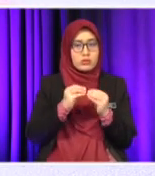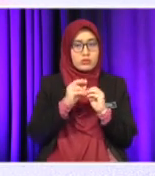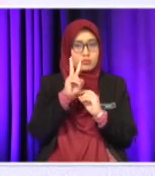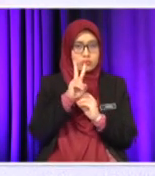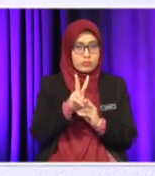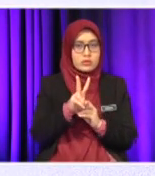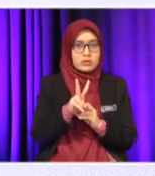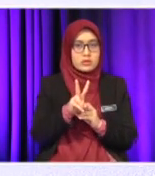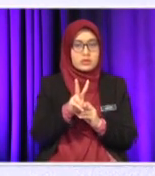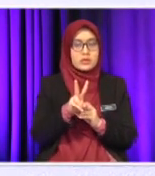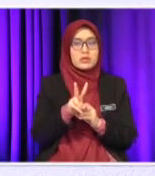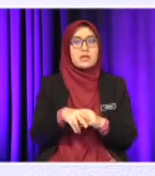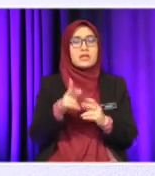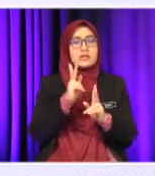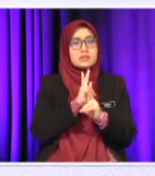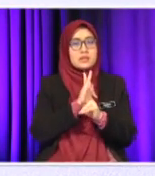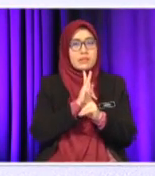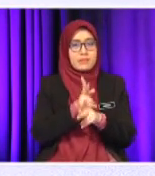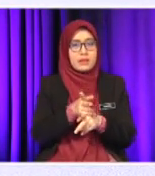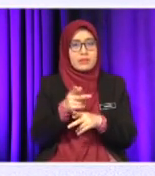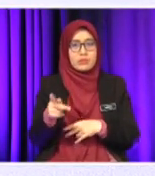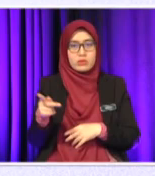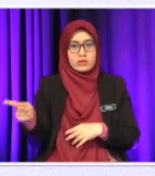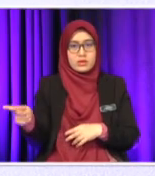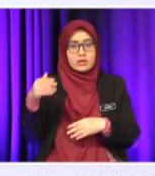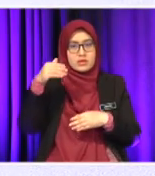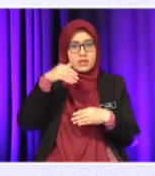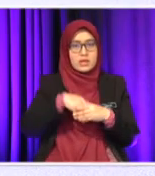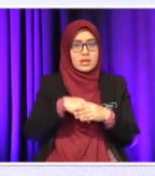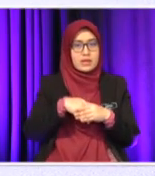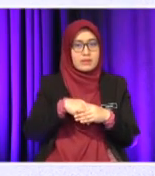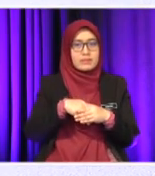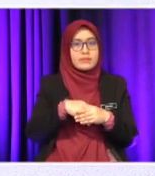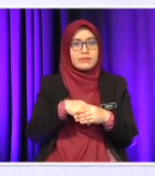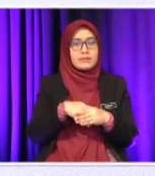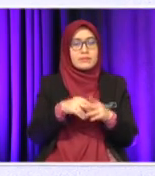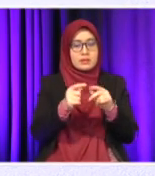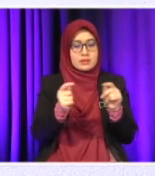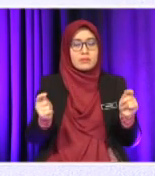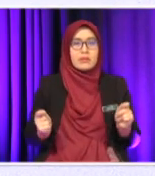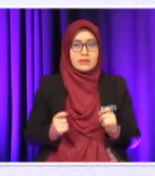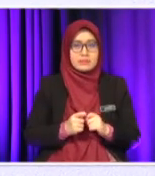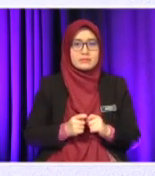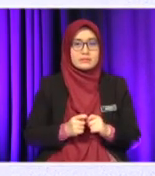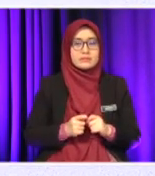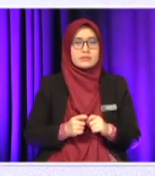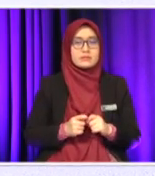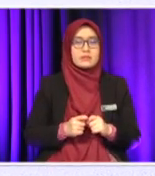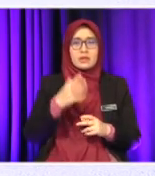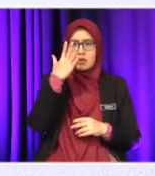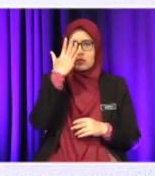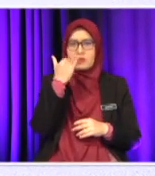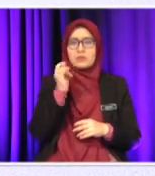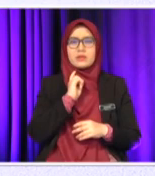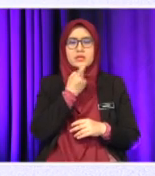activity akhir seperti melebur dan membungkus dilakukan agak-agak Akmal kan kenapa kita perlukan